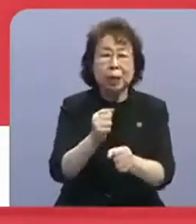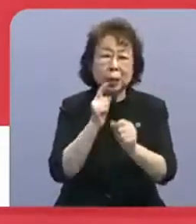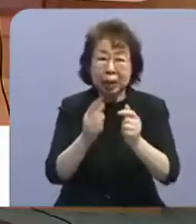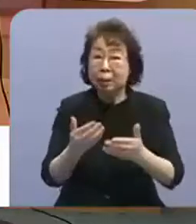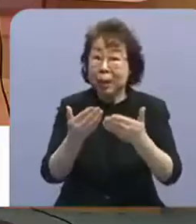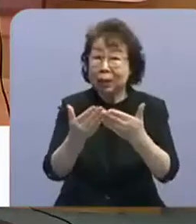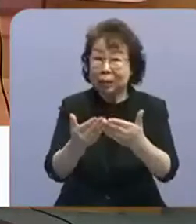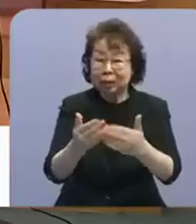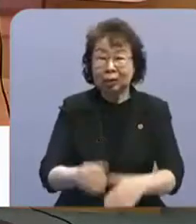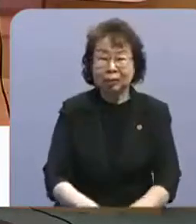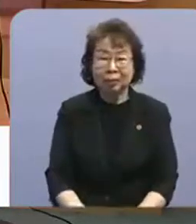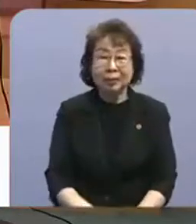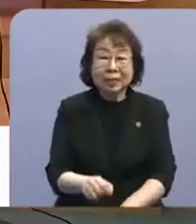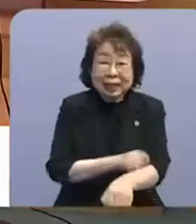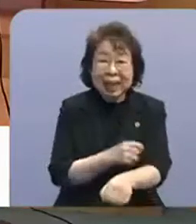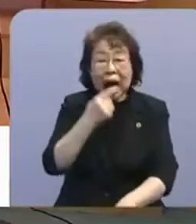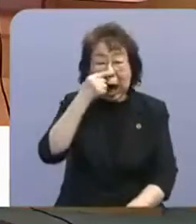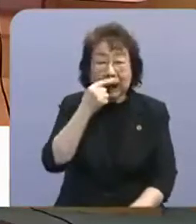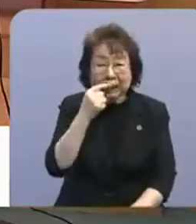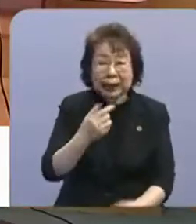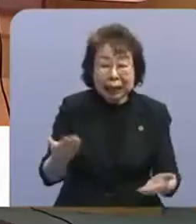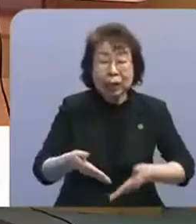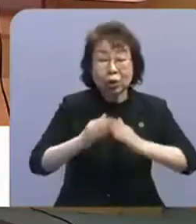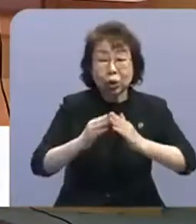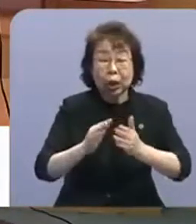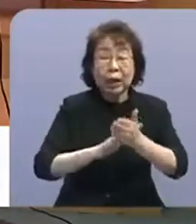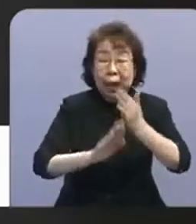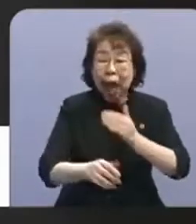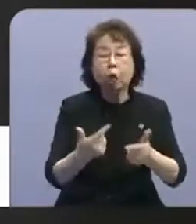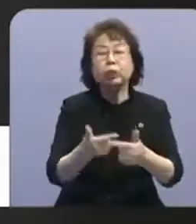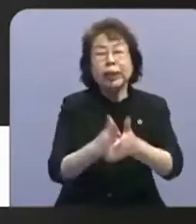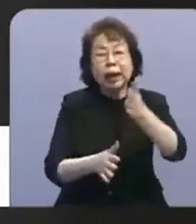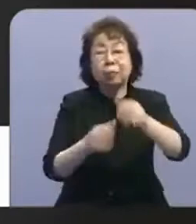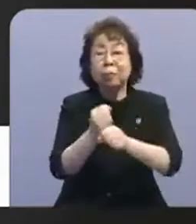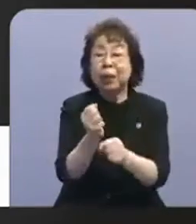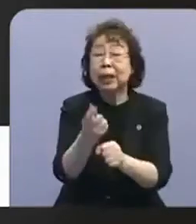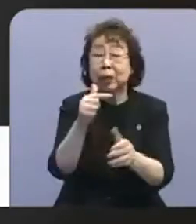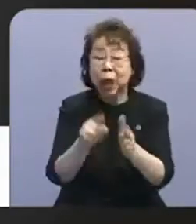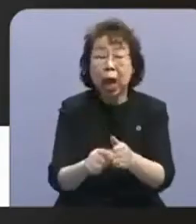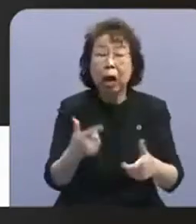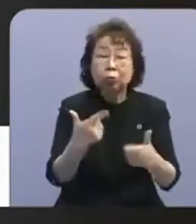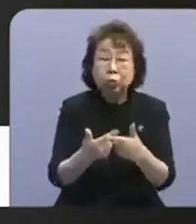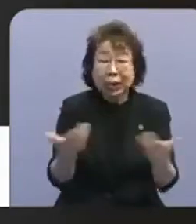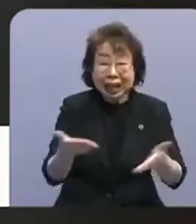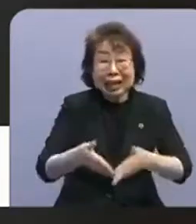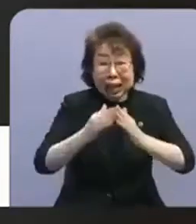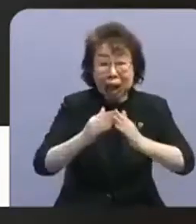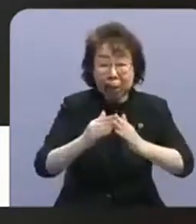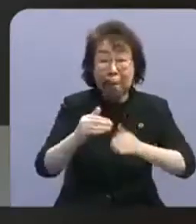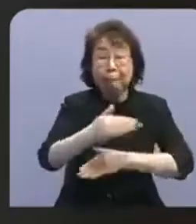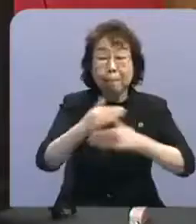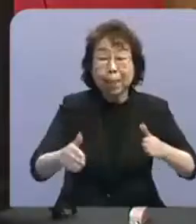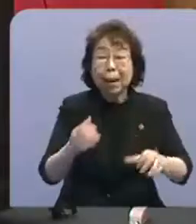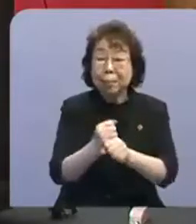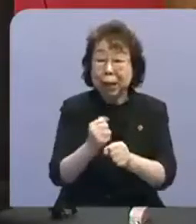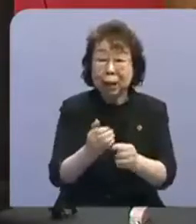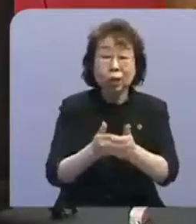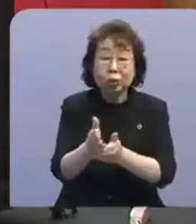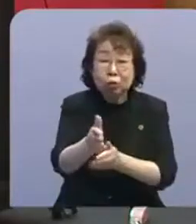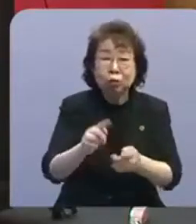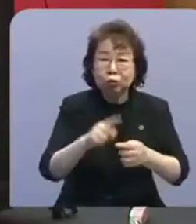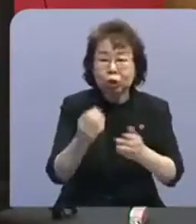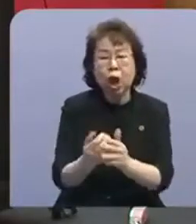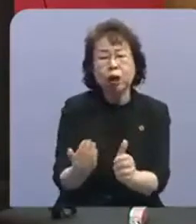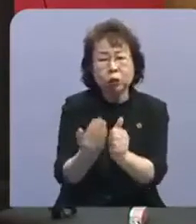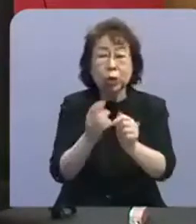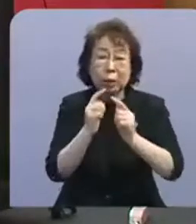공약했습니다. 특히 아시아의 창업 중심 도시 부산을 만들기 위해 부산 창업청을 신설하는 등 창업 생태계를